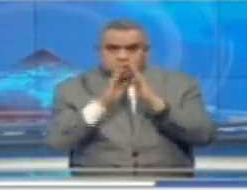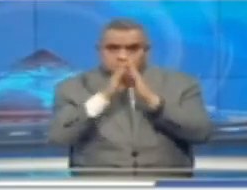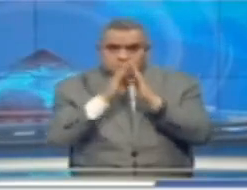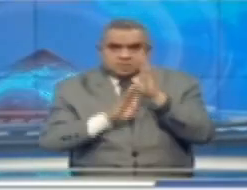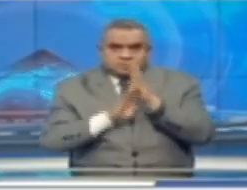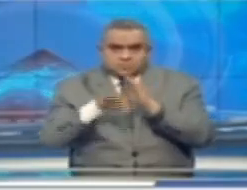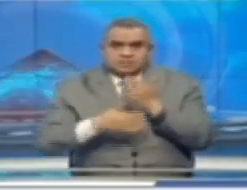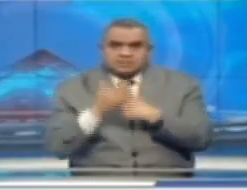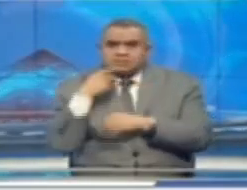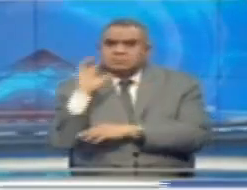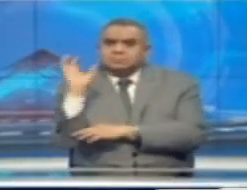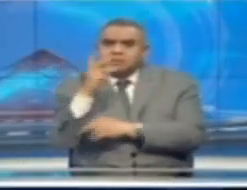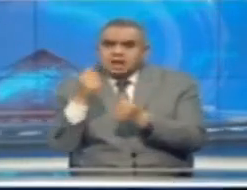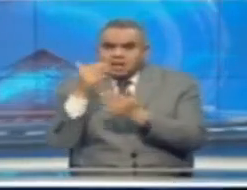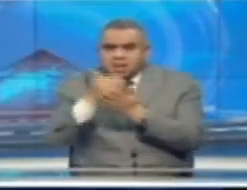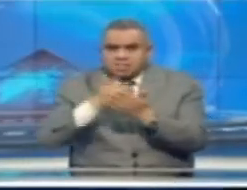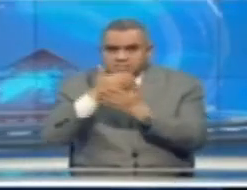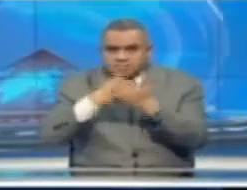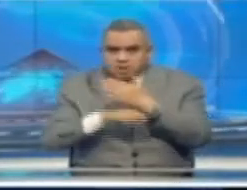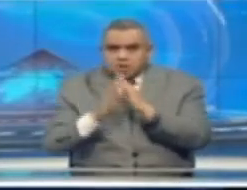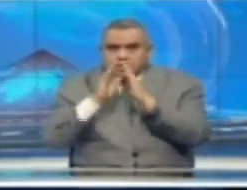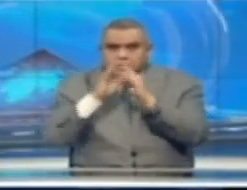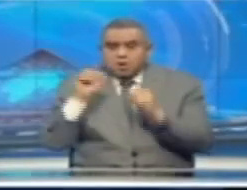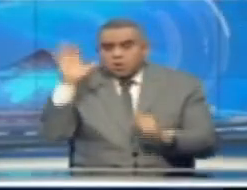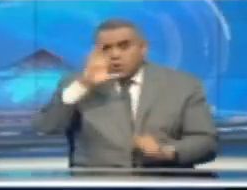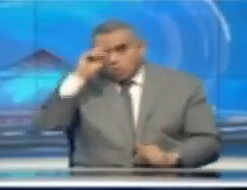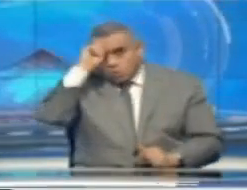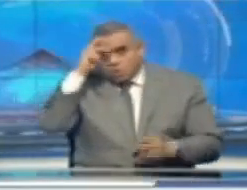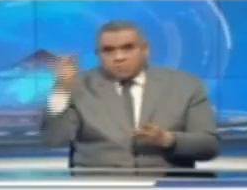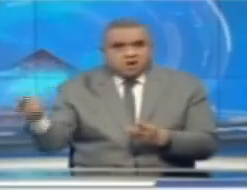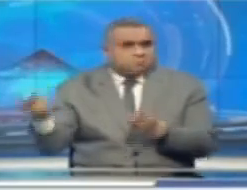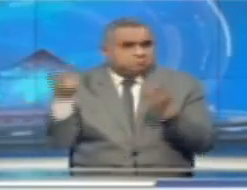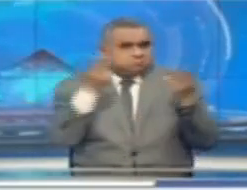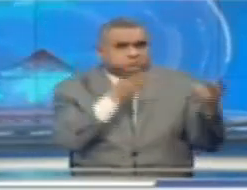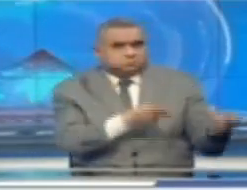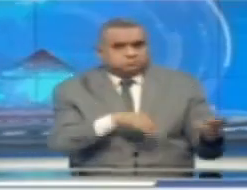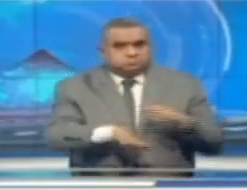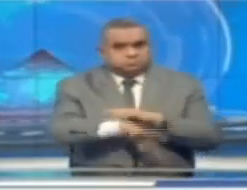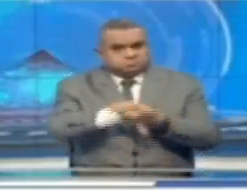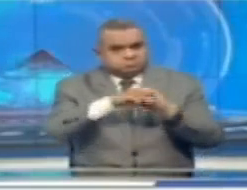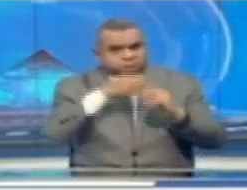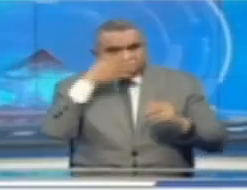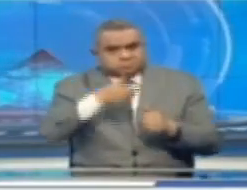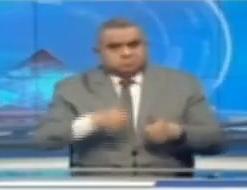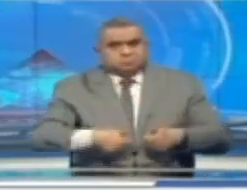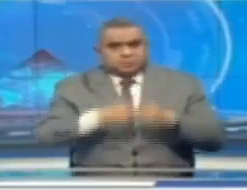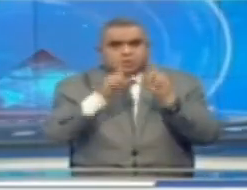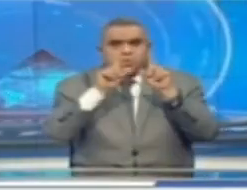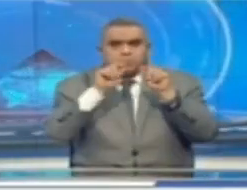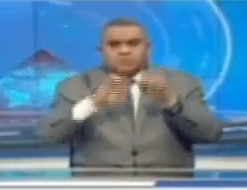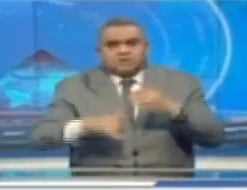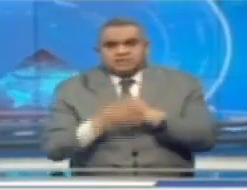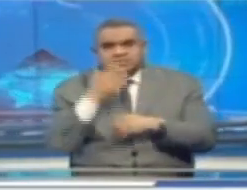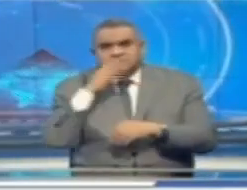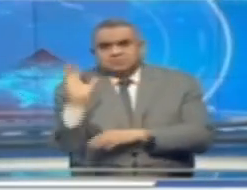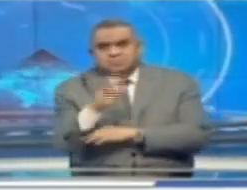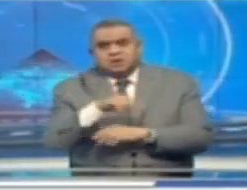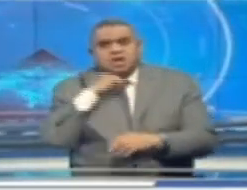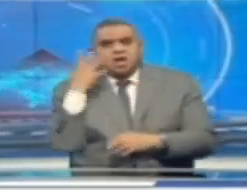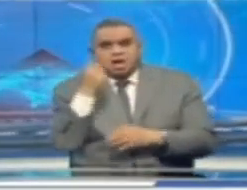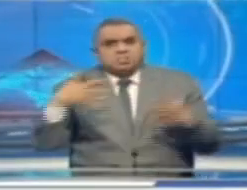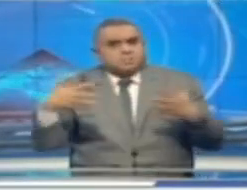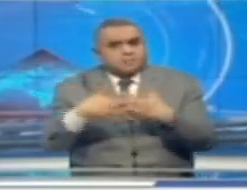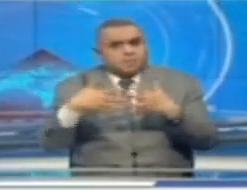أكثر جذبا للاستثمارات المحلية والأجنبية في وجود بنية تحتية قوية محفزة للقطاع